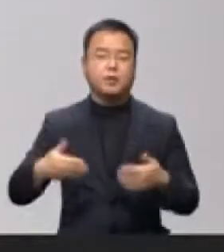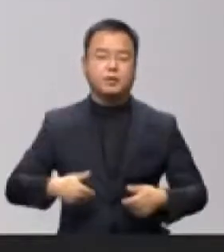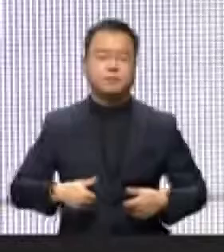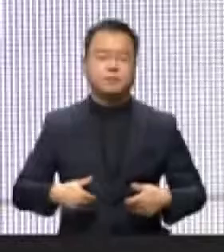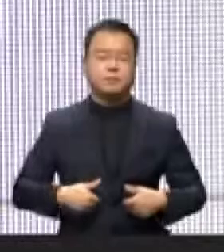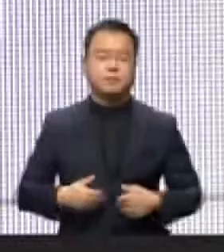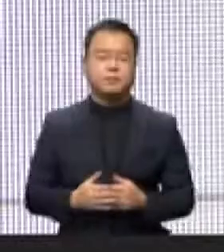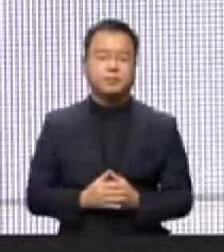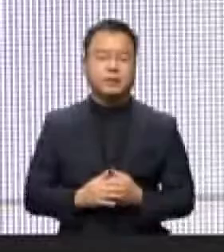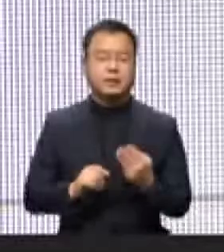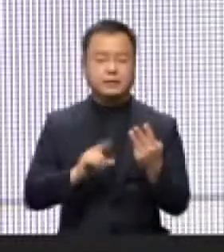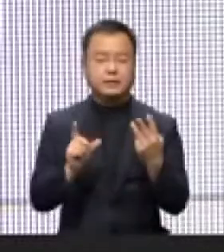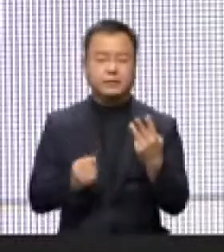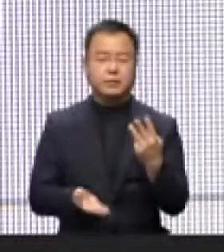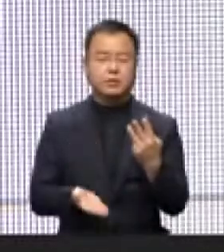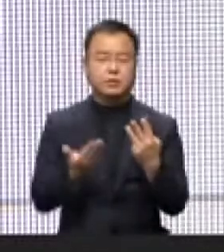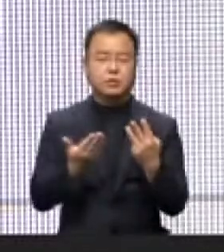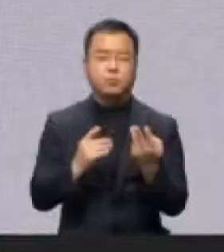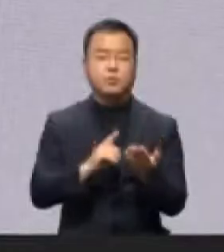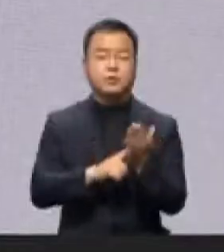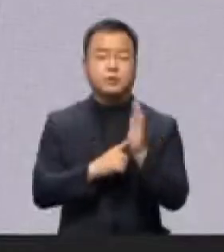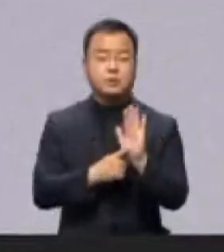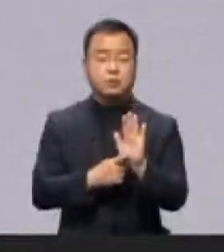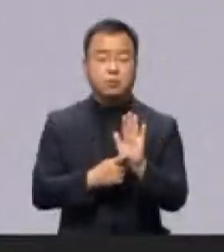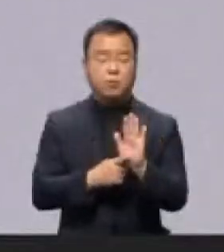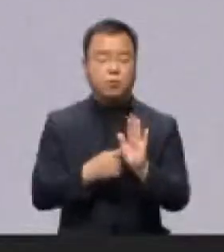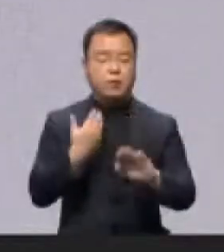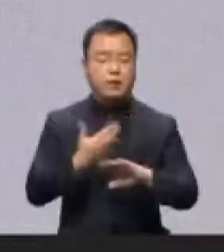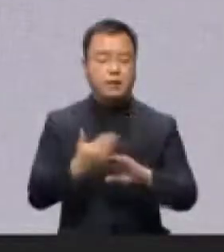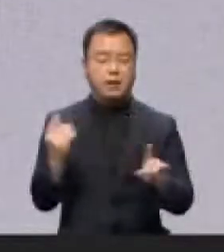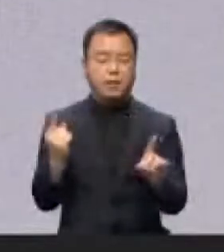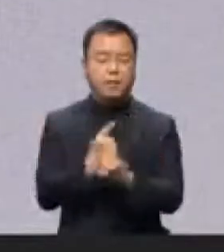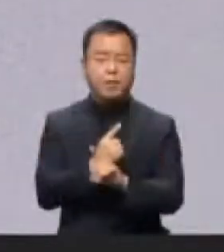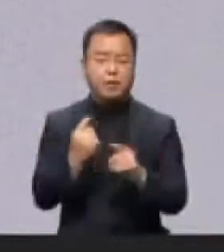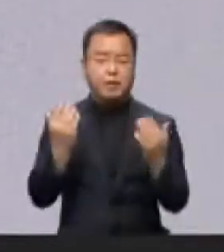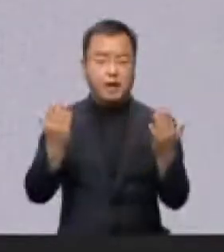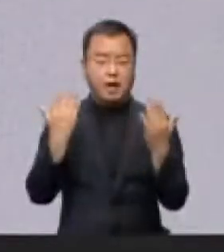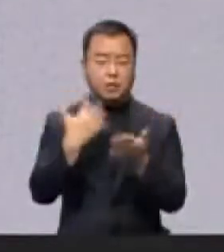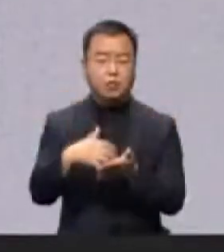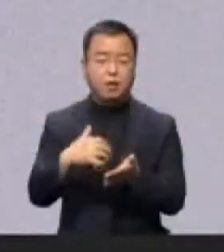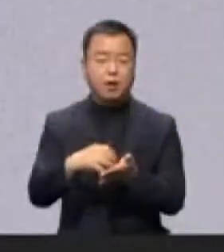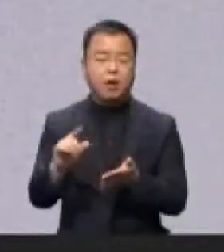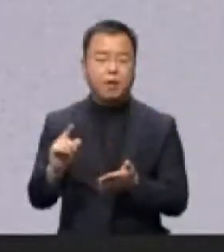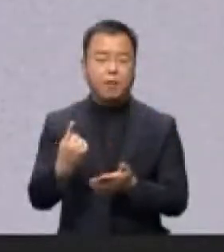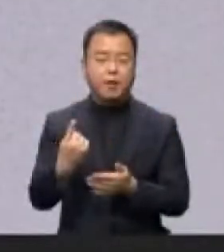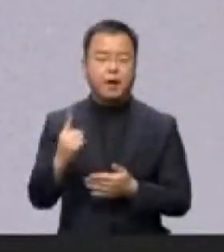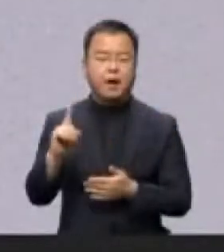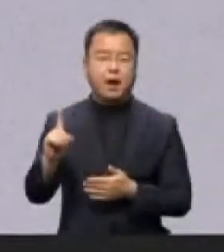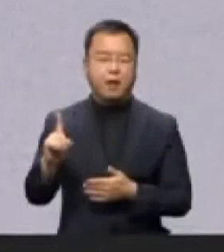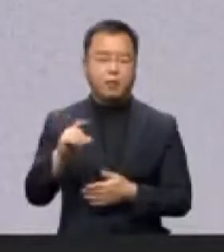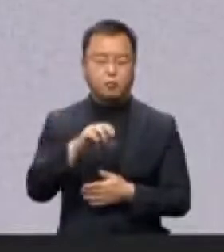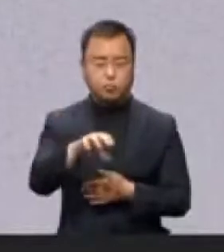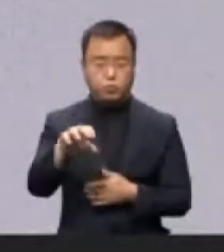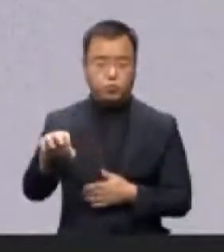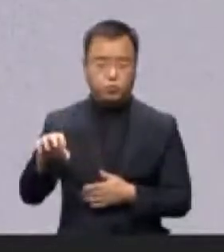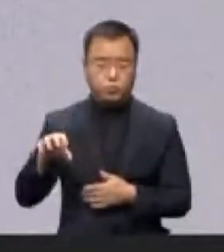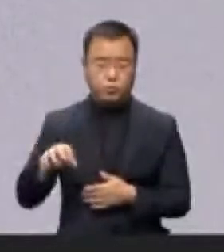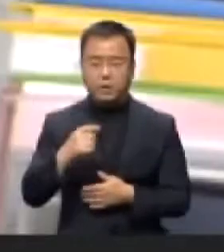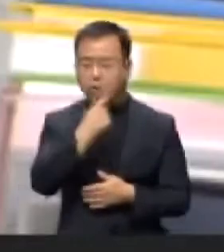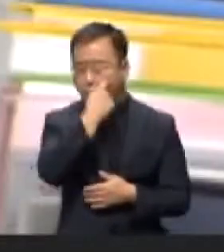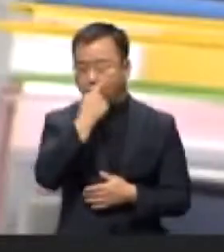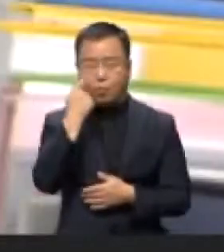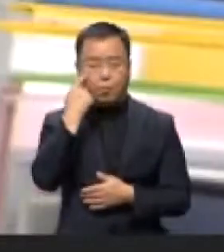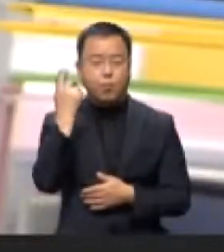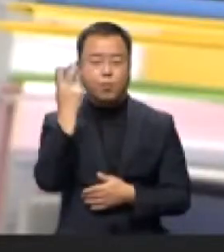3월초 공개한 일정과 전형 방법을 바꾼 대학도 100 한 곳이다 되기 때문에 마지막까지 확인할 필요가 있습니다